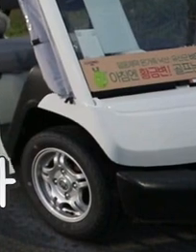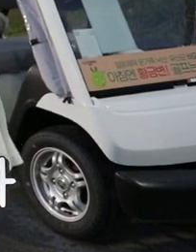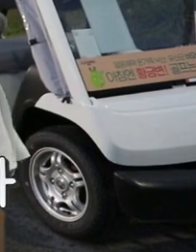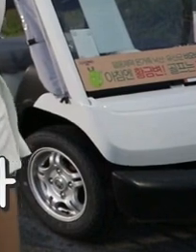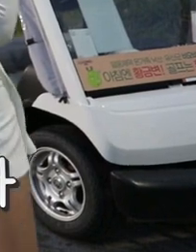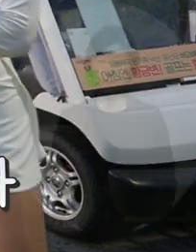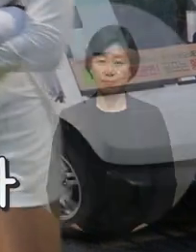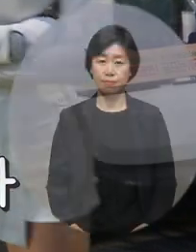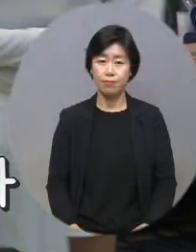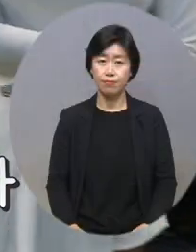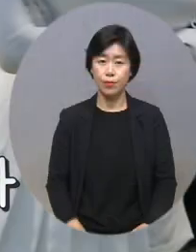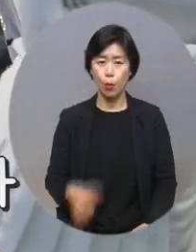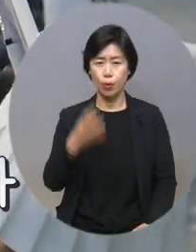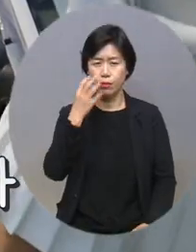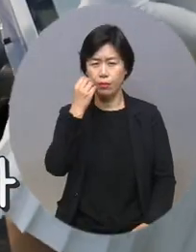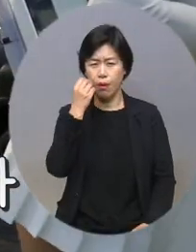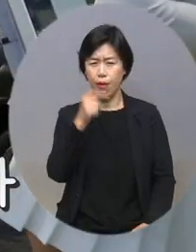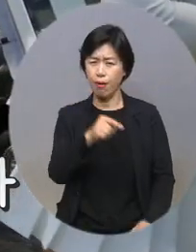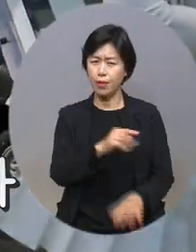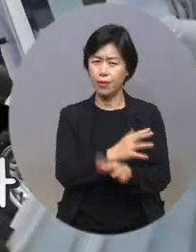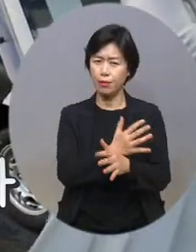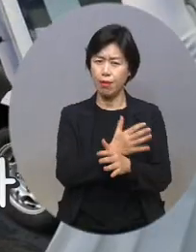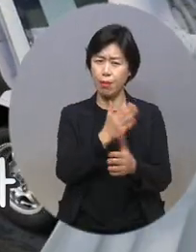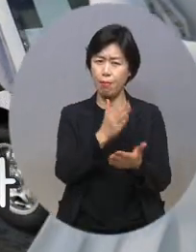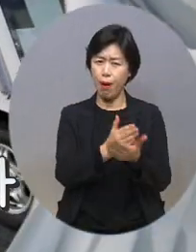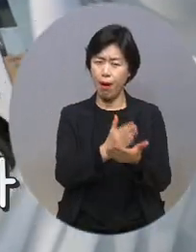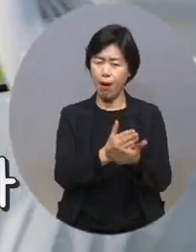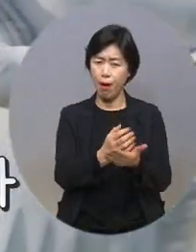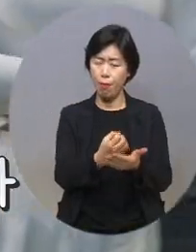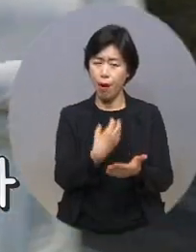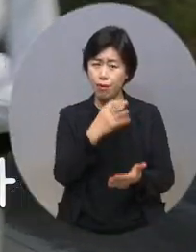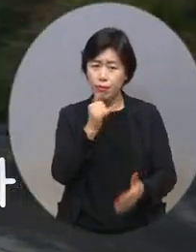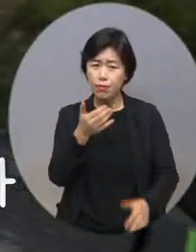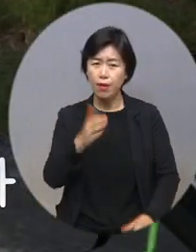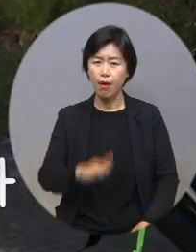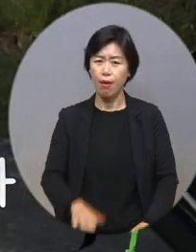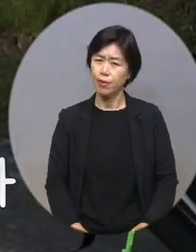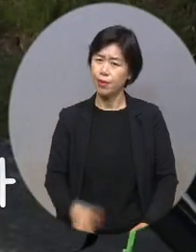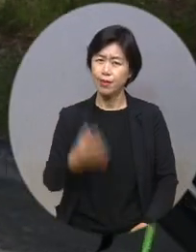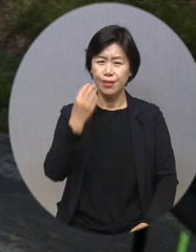근데 예능 안 한다고 했는데 이상하다. 오빠 뼛속까지 예능의 피가 있네.